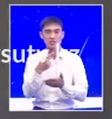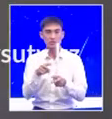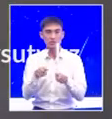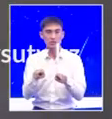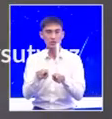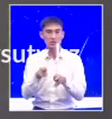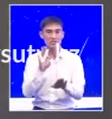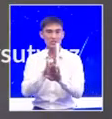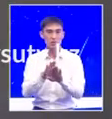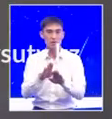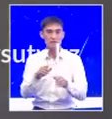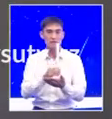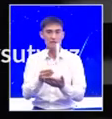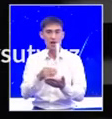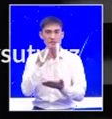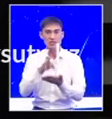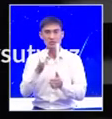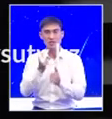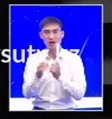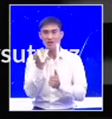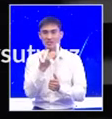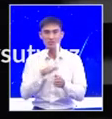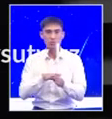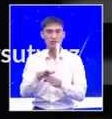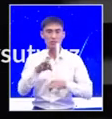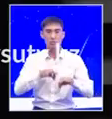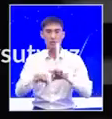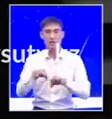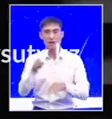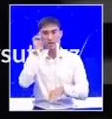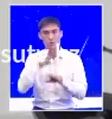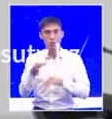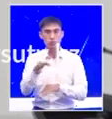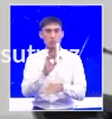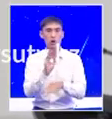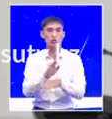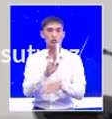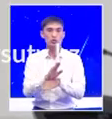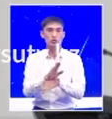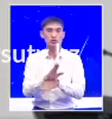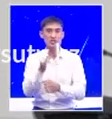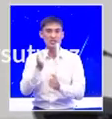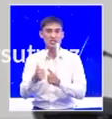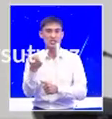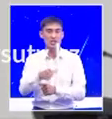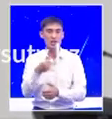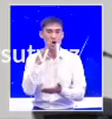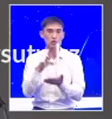курирующих заместителей и ведомств, отвечающих за качественное исполнение проектов, аким области поручил предоставлять